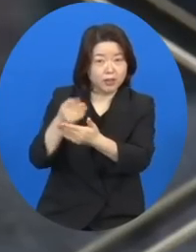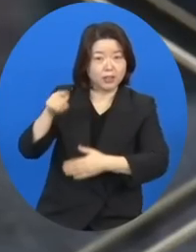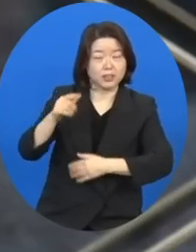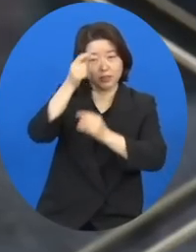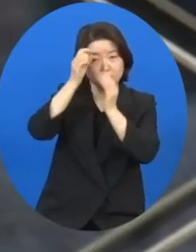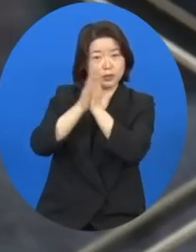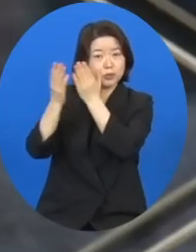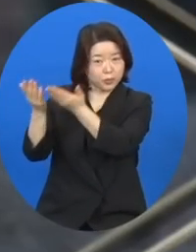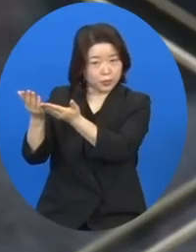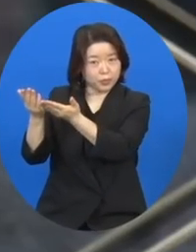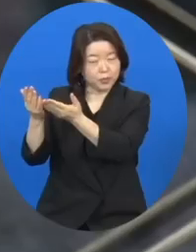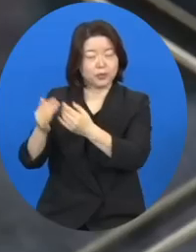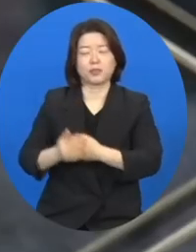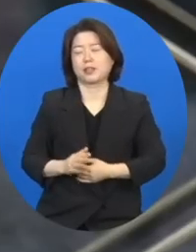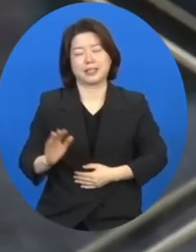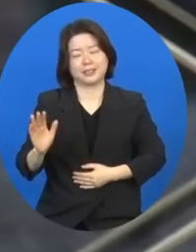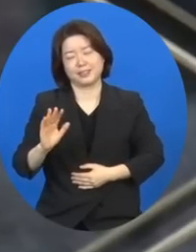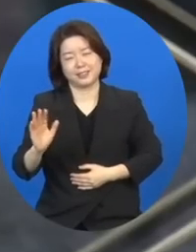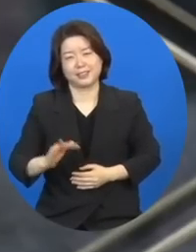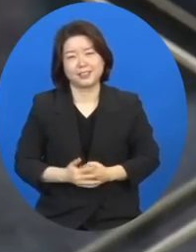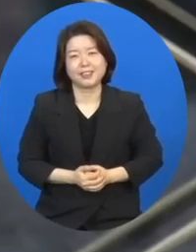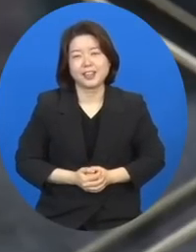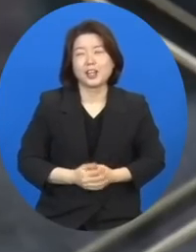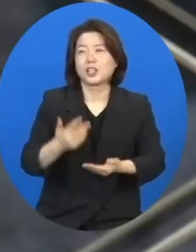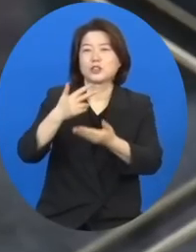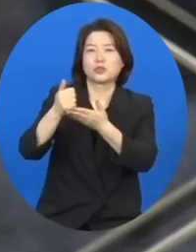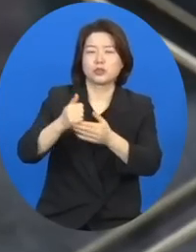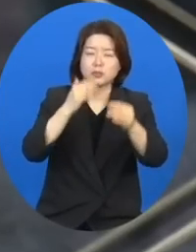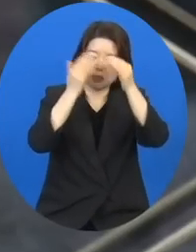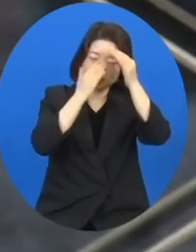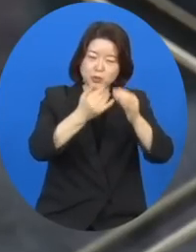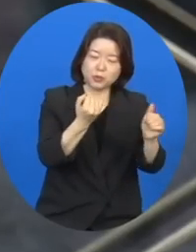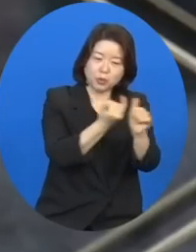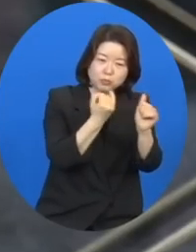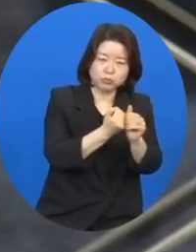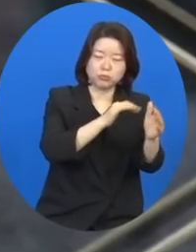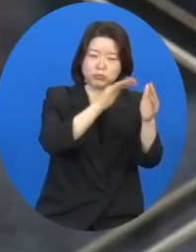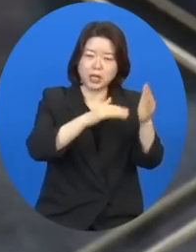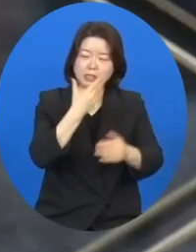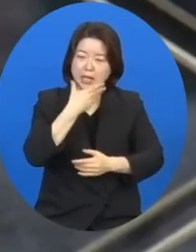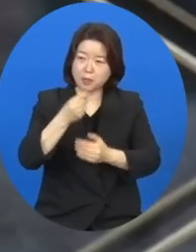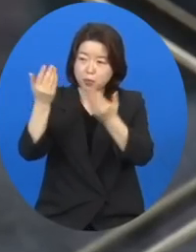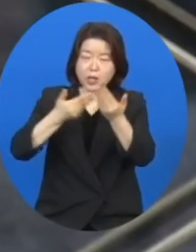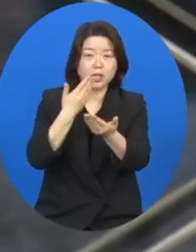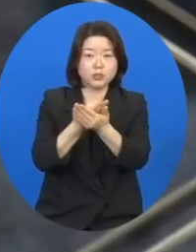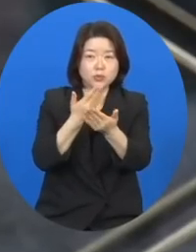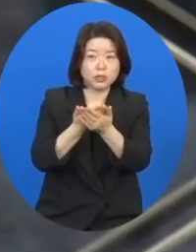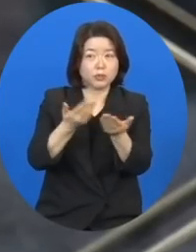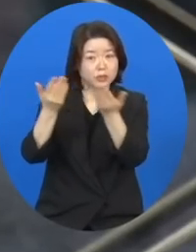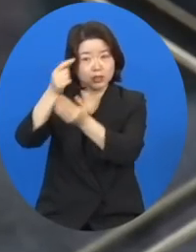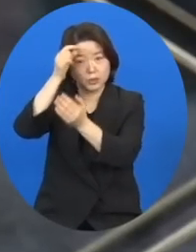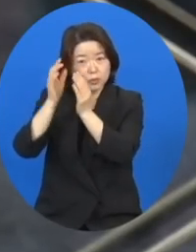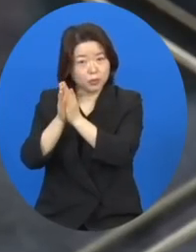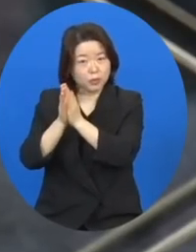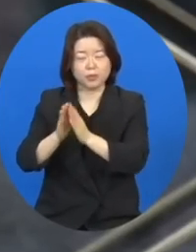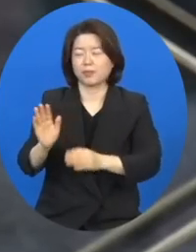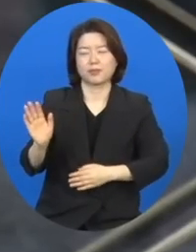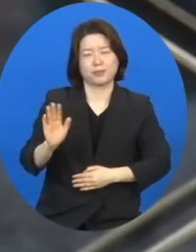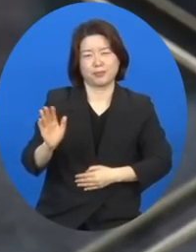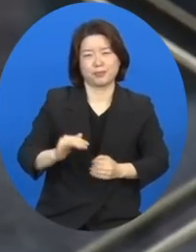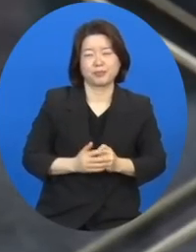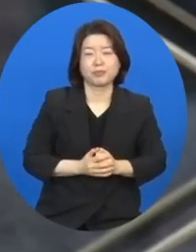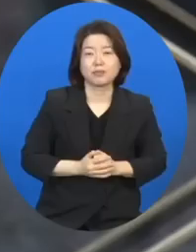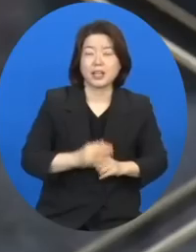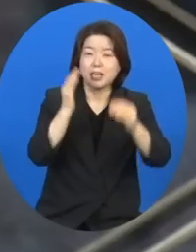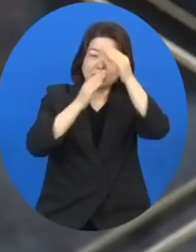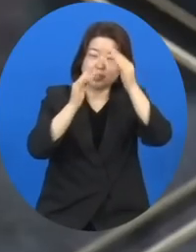기도하나요? 주님 성도들의 부부와 가정이 행복하게 해주세요. 그렇게 기도하나요? 주님 성도들에게